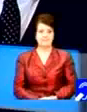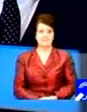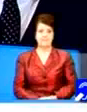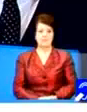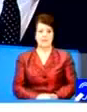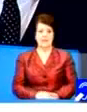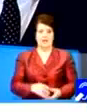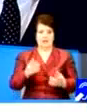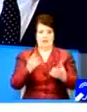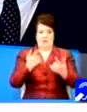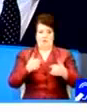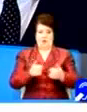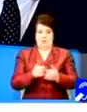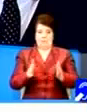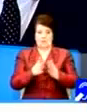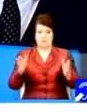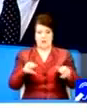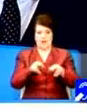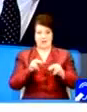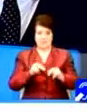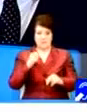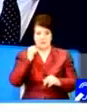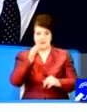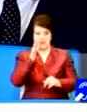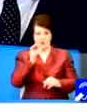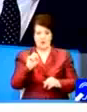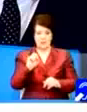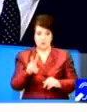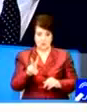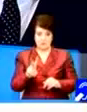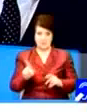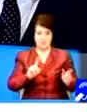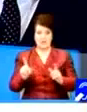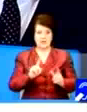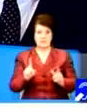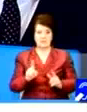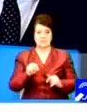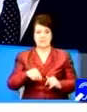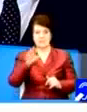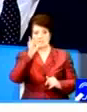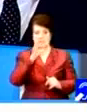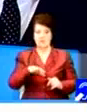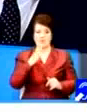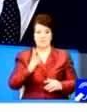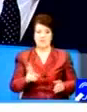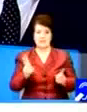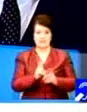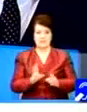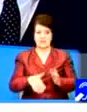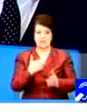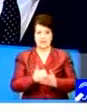Noi consultări privind formarea unei majorități parlamentare mâine la ora 12 la reședința de stat din Chișinău va avea loc întrevederea